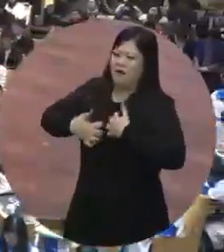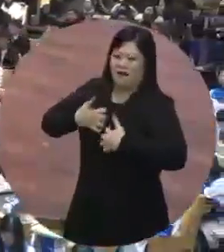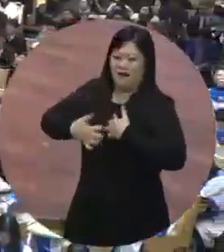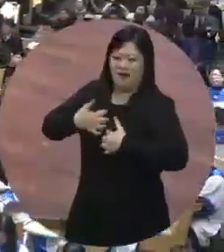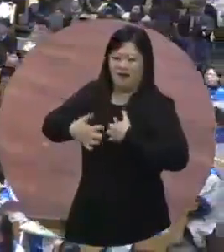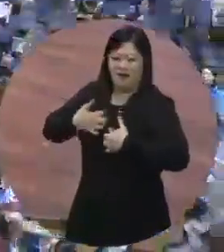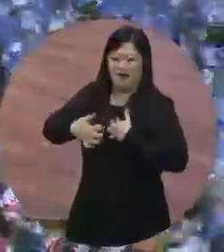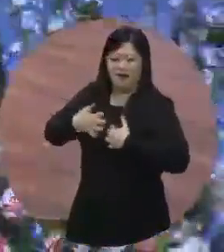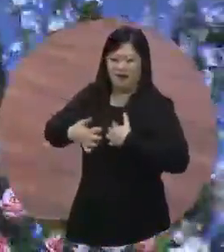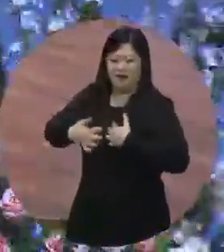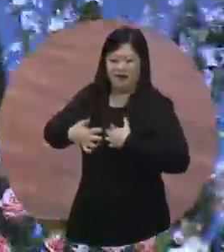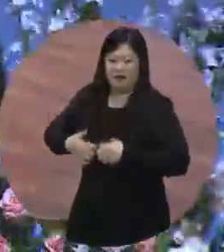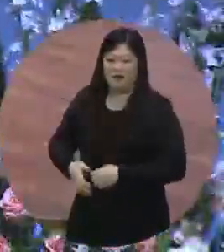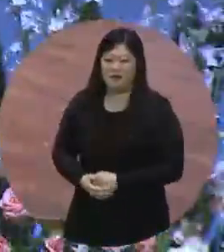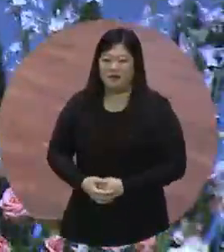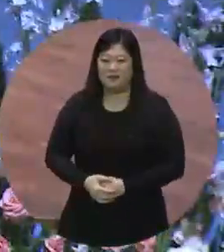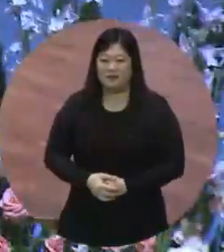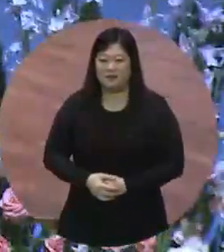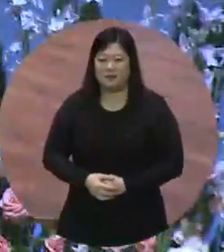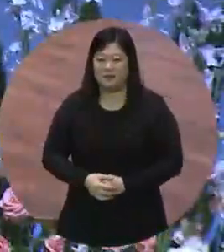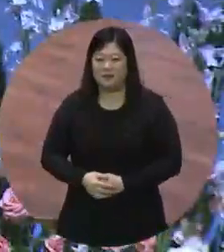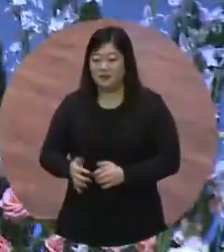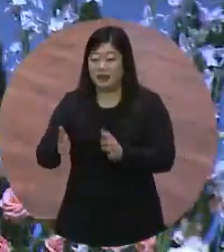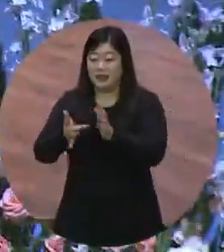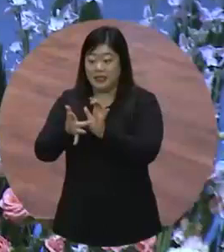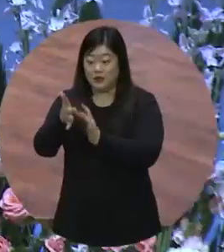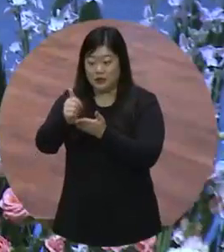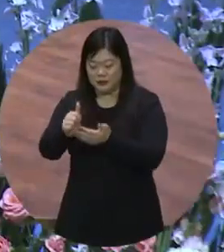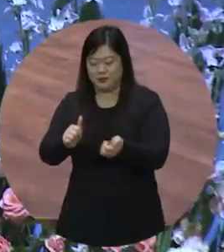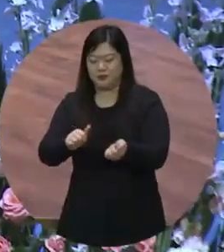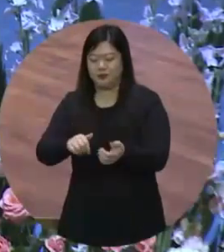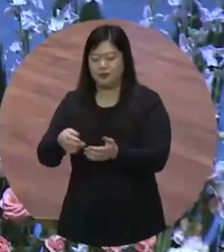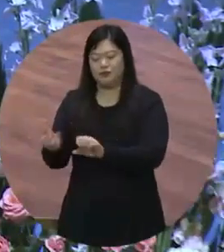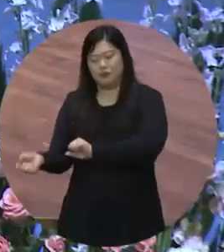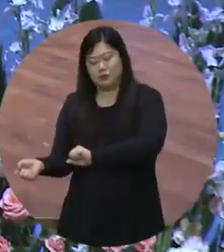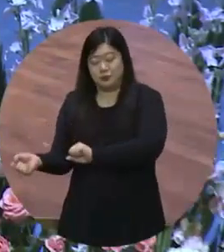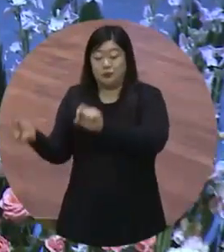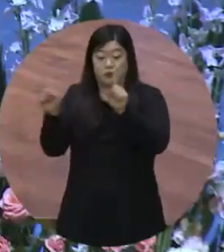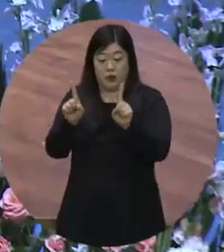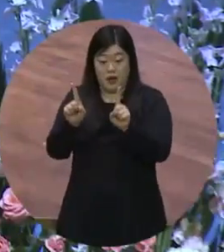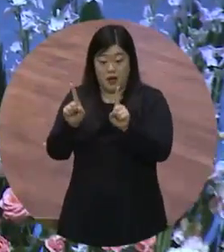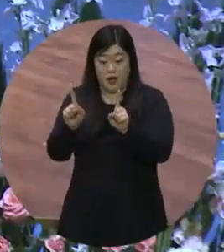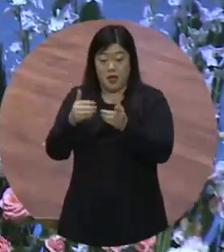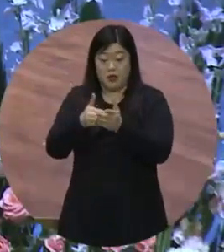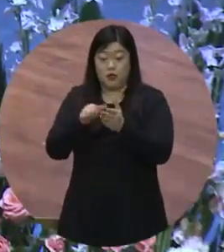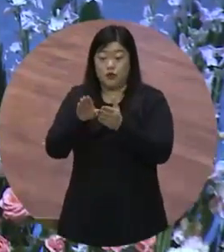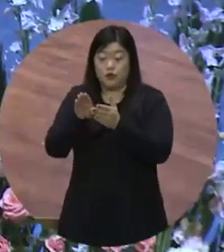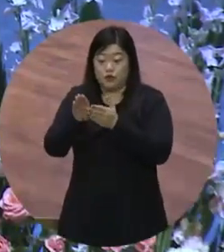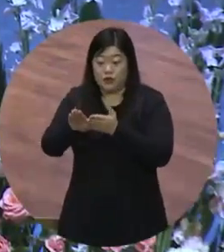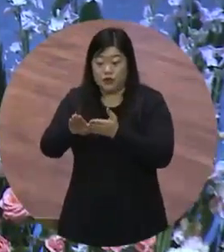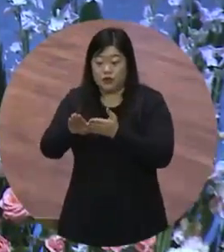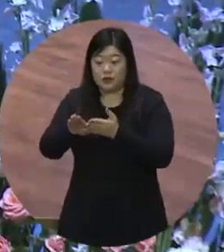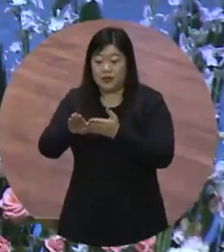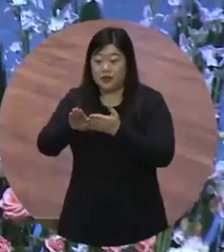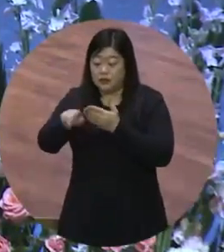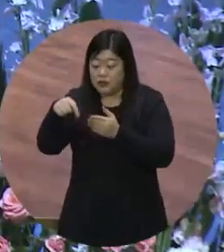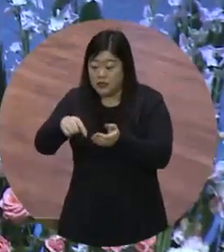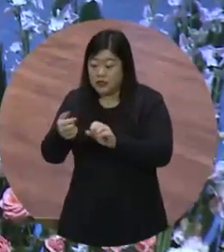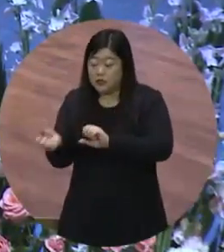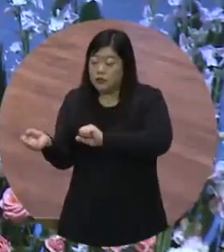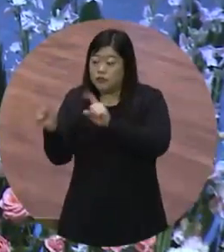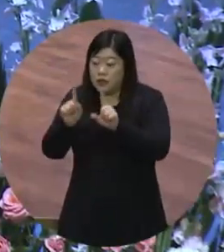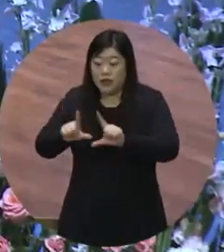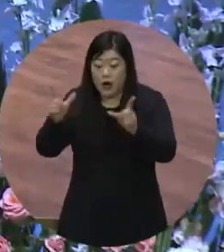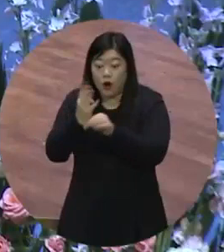자, 안식후 첫날 예수님께서 부활하신 날 이 날이 누구예요? 안식후 첫날이 바로